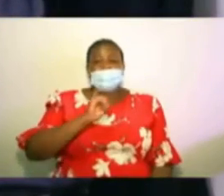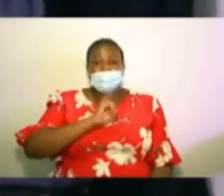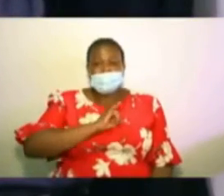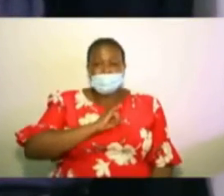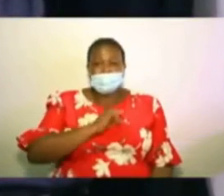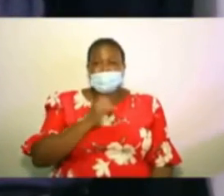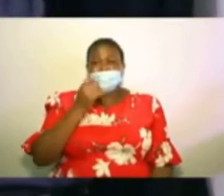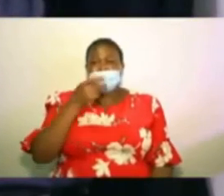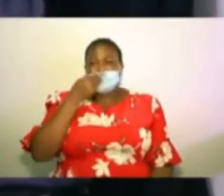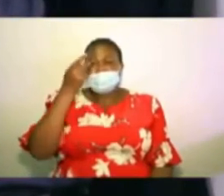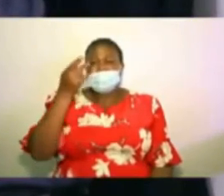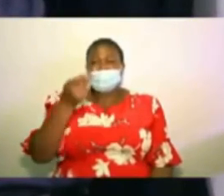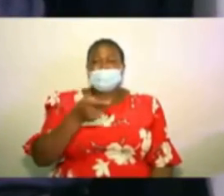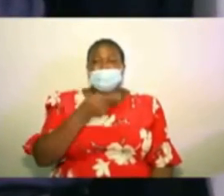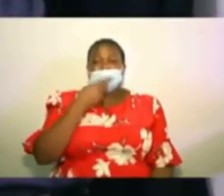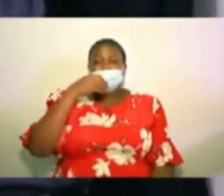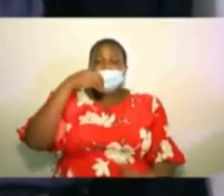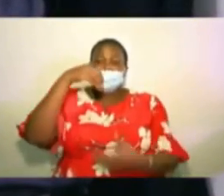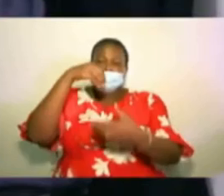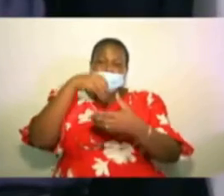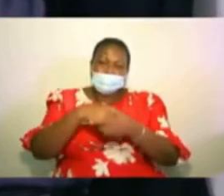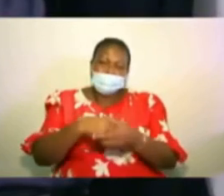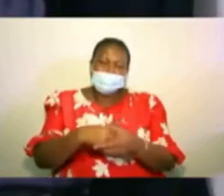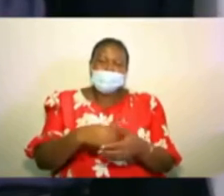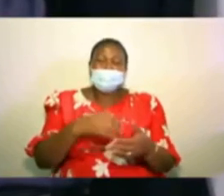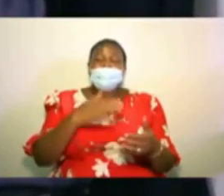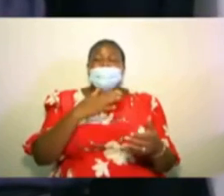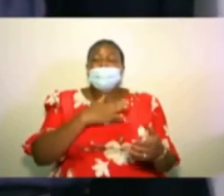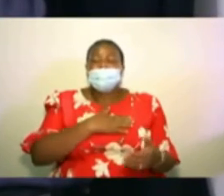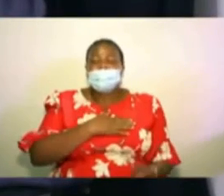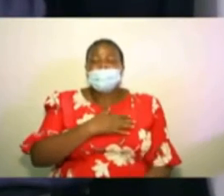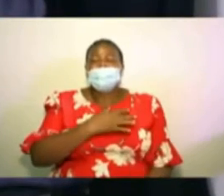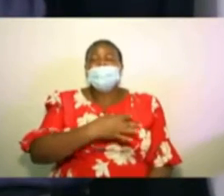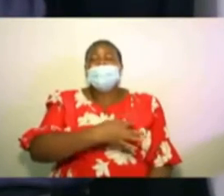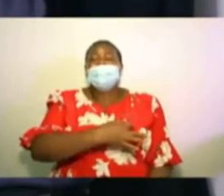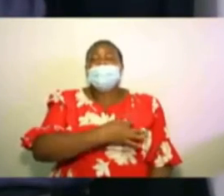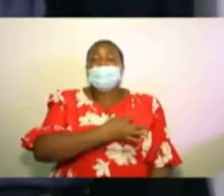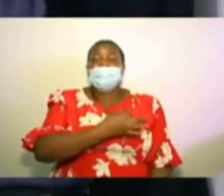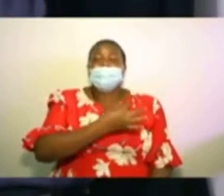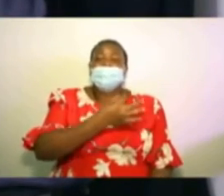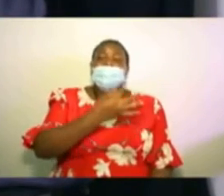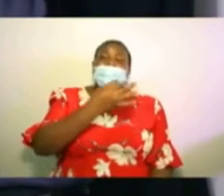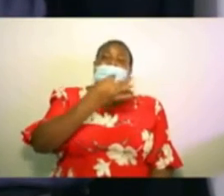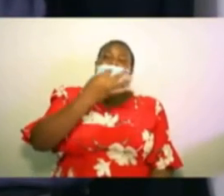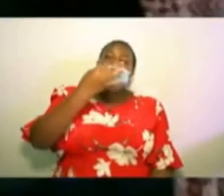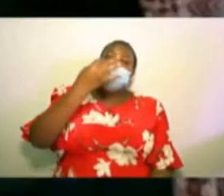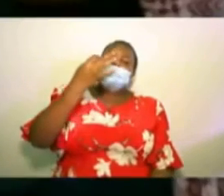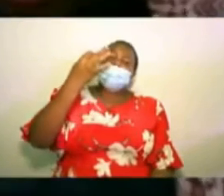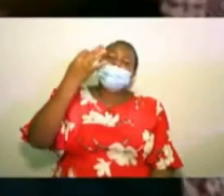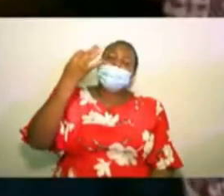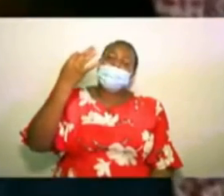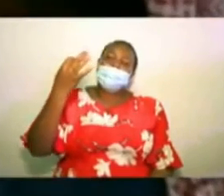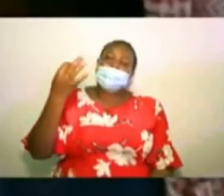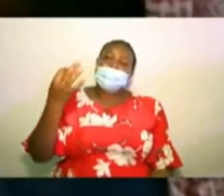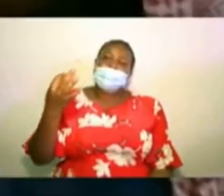soul. I have Pentecost in my soul.